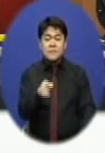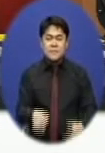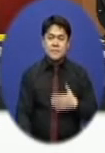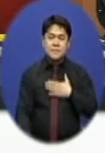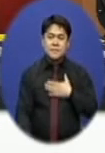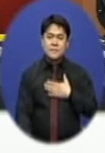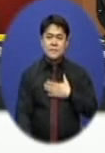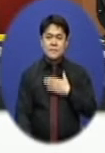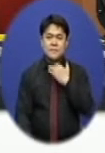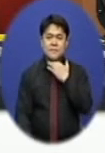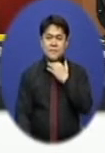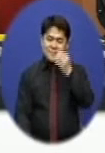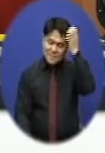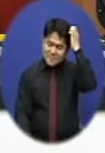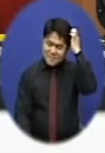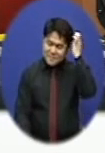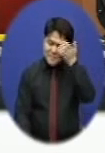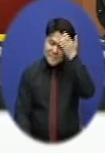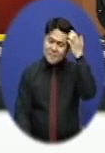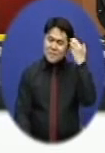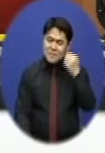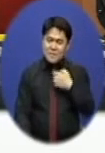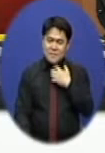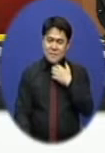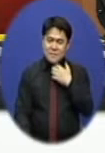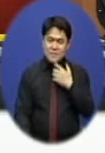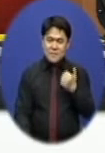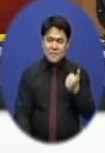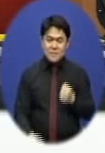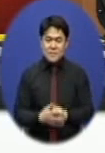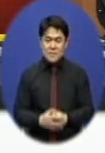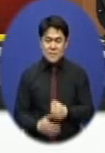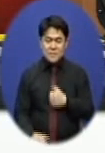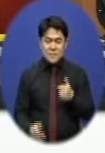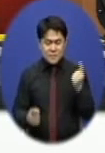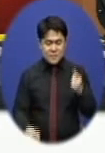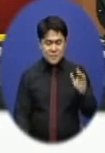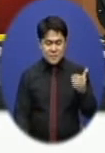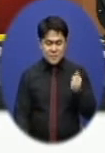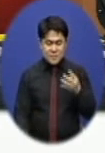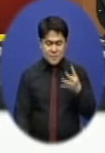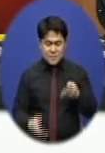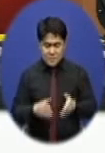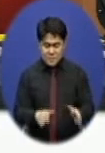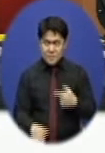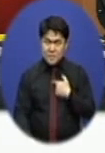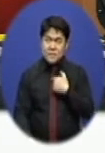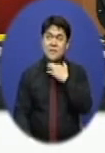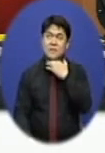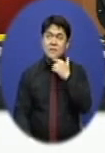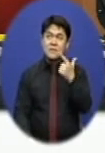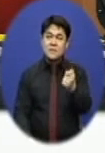올해 저 나이 54년생입니다. 아이고 그러세요? 54년생이시면 예. 60